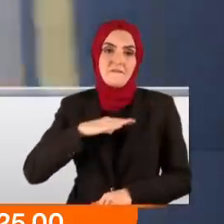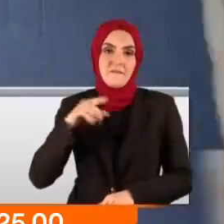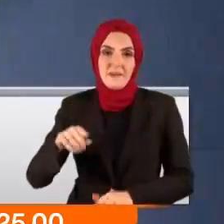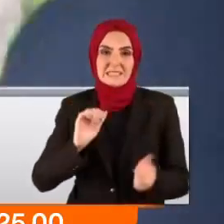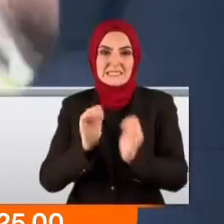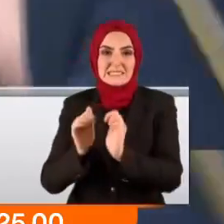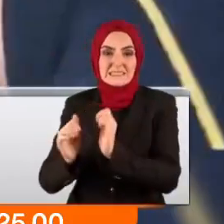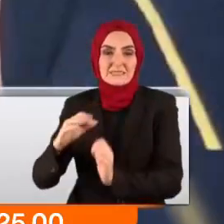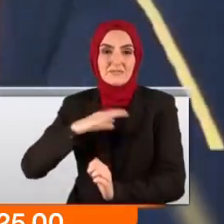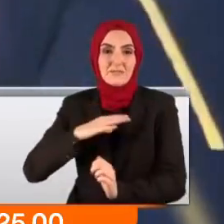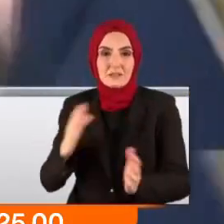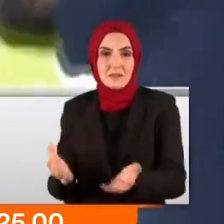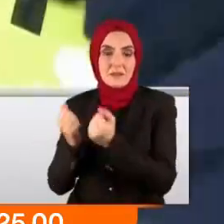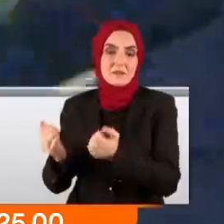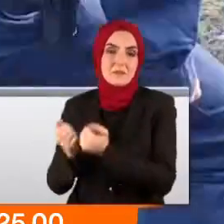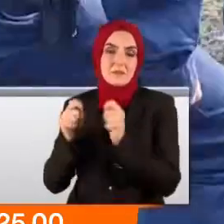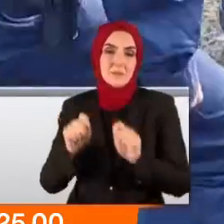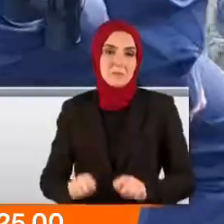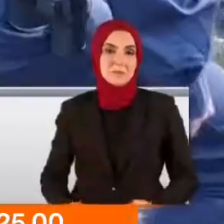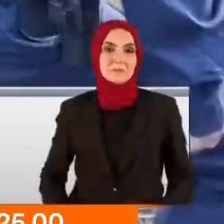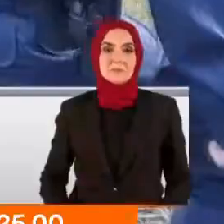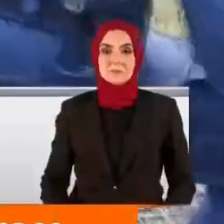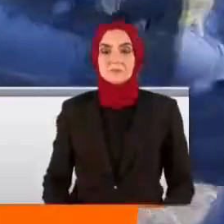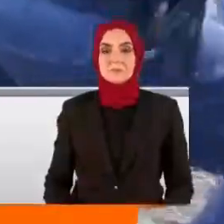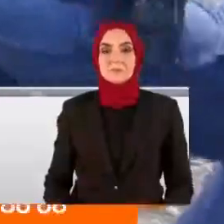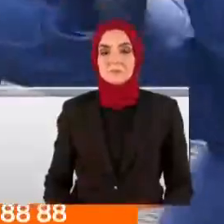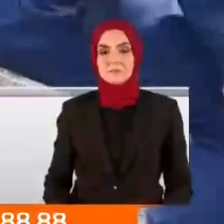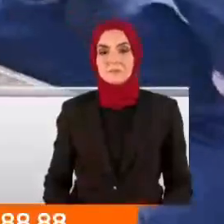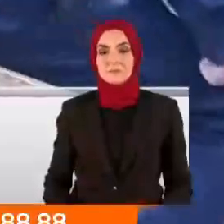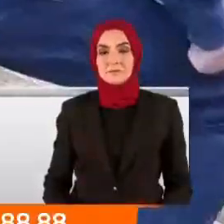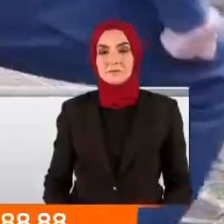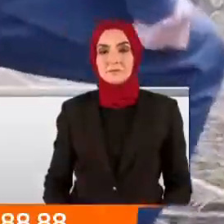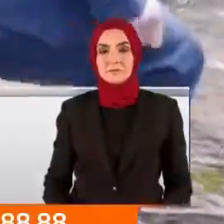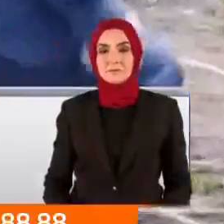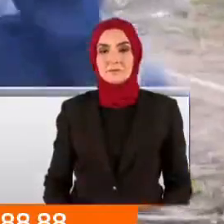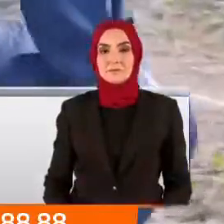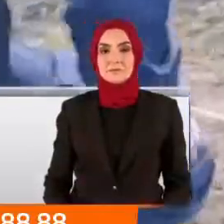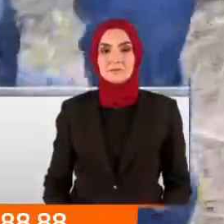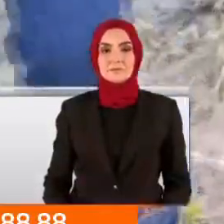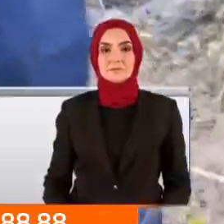Kurtaracağım seni, kurtaracağım.